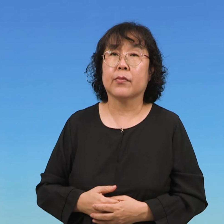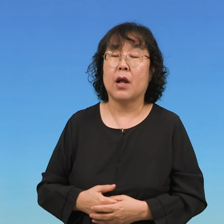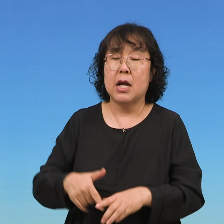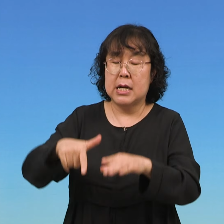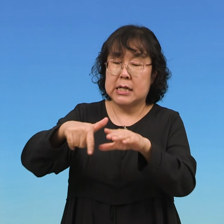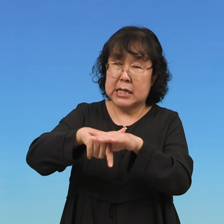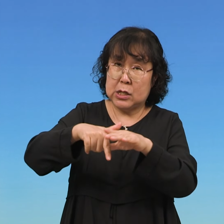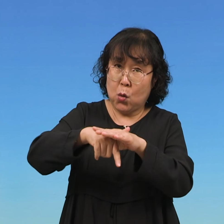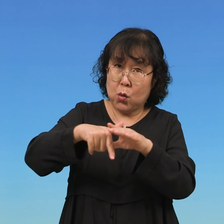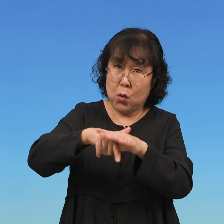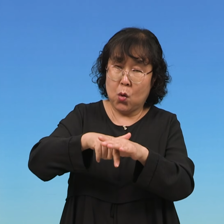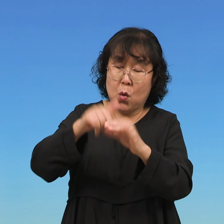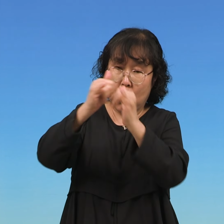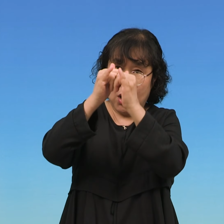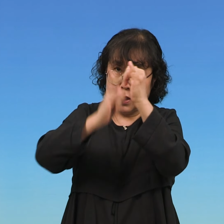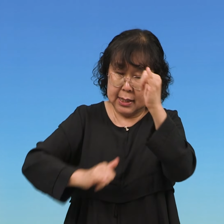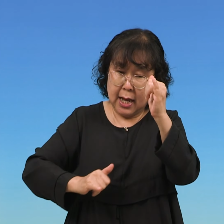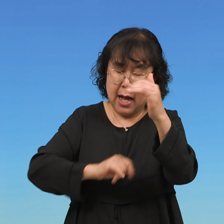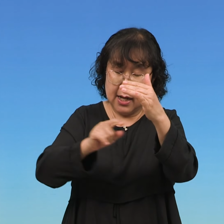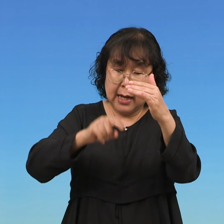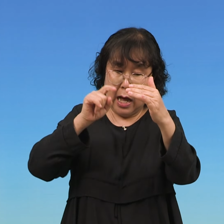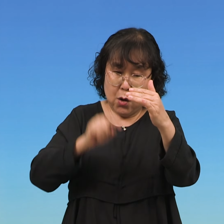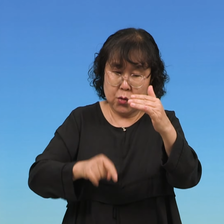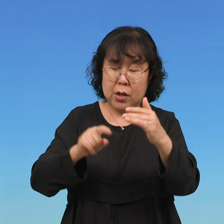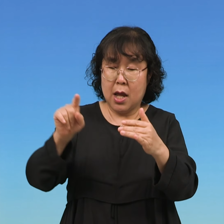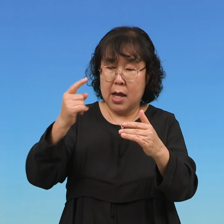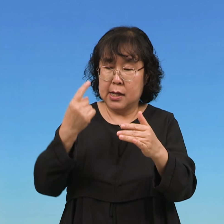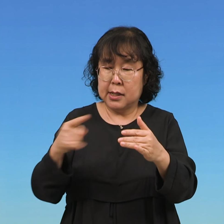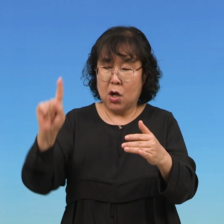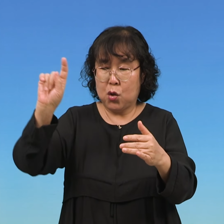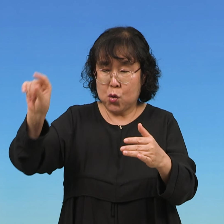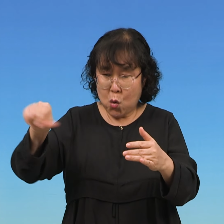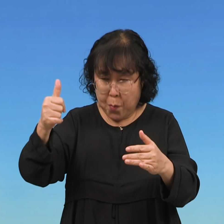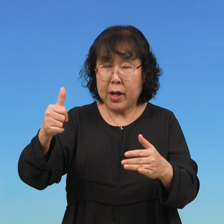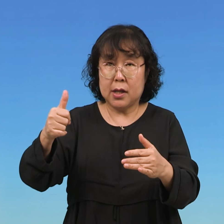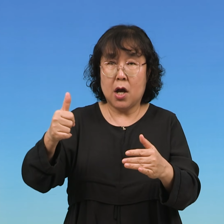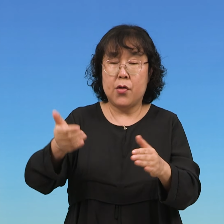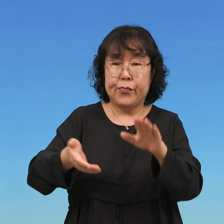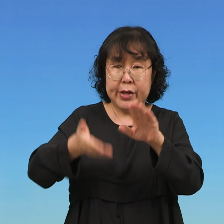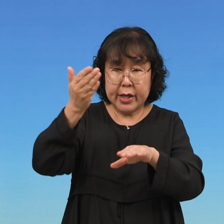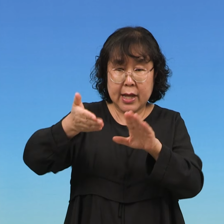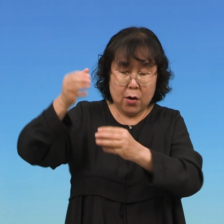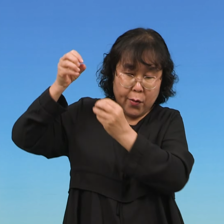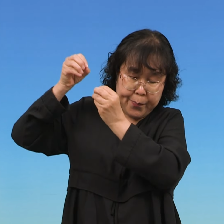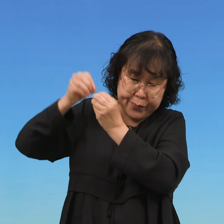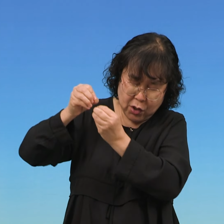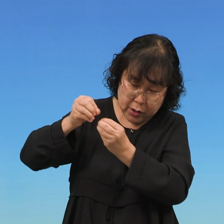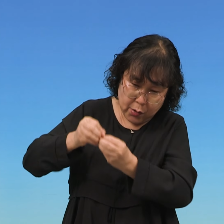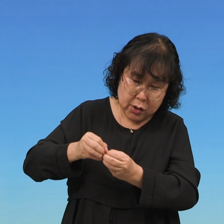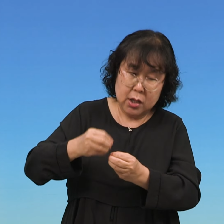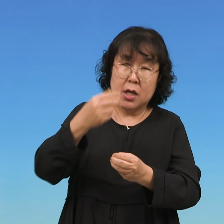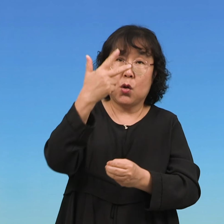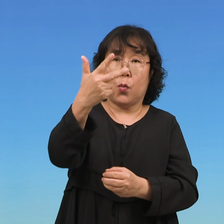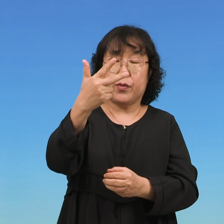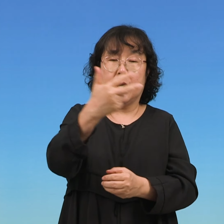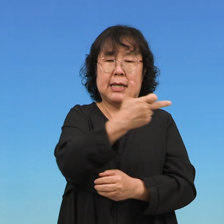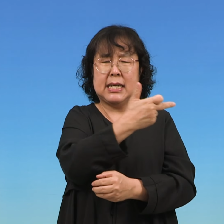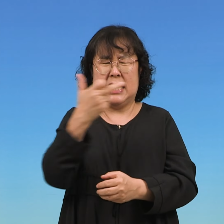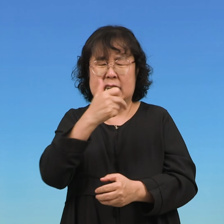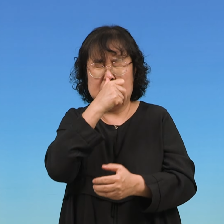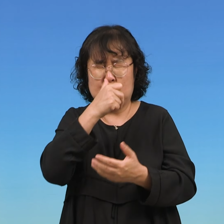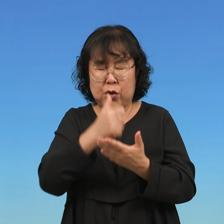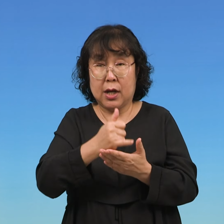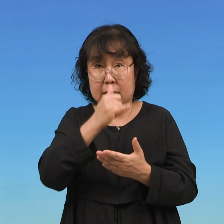그 기독교 역사에서 1500년 이상 전해 내려오던 7가지 대죄가 있다 말씀드렸잖아요 왜 대죄라